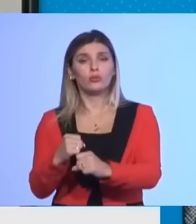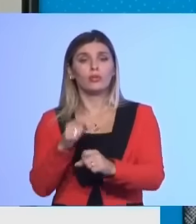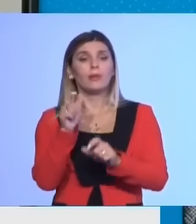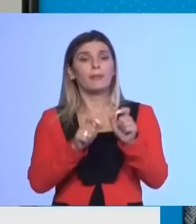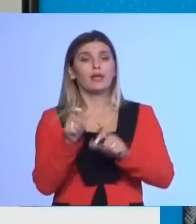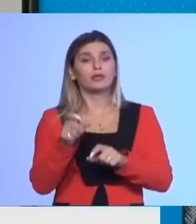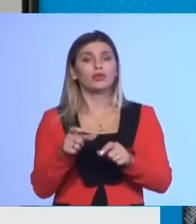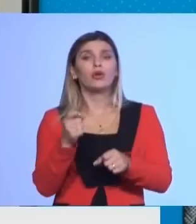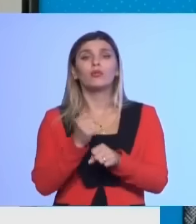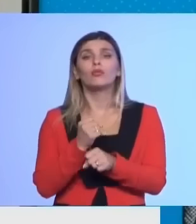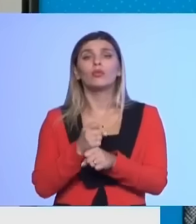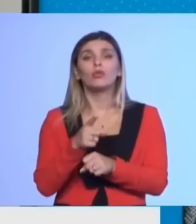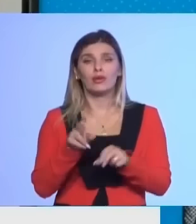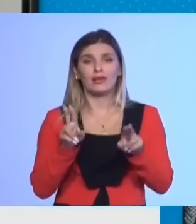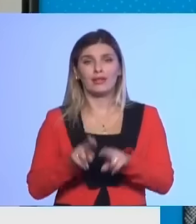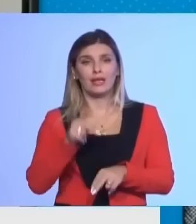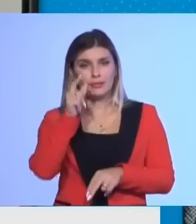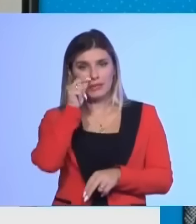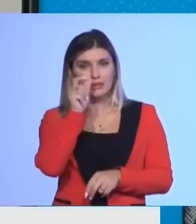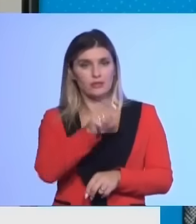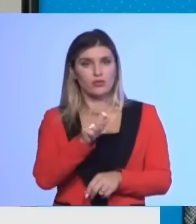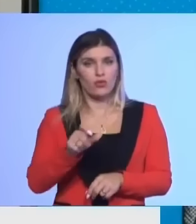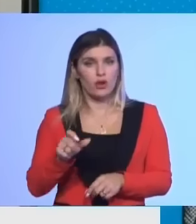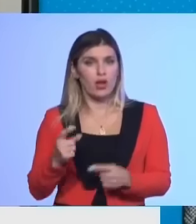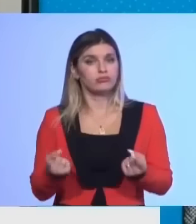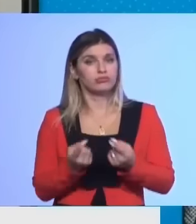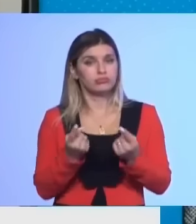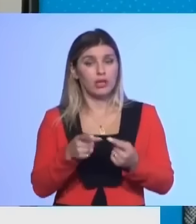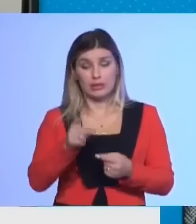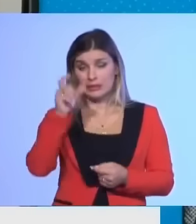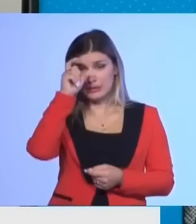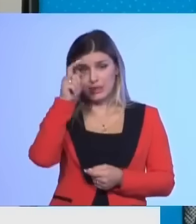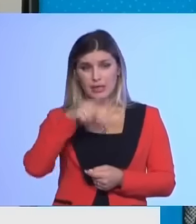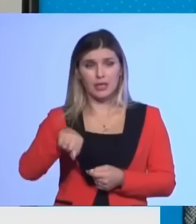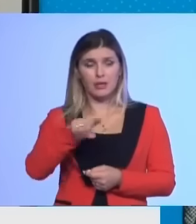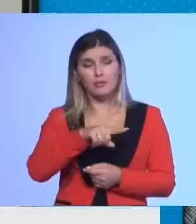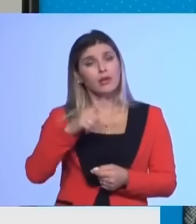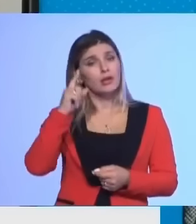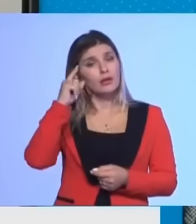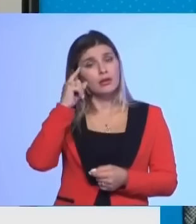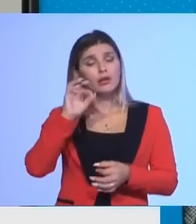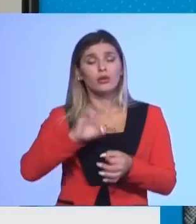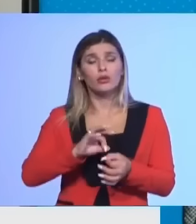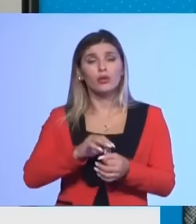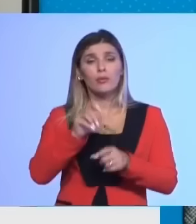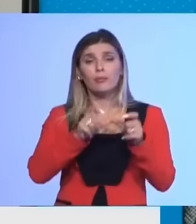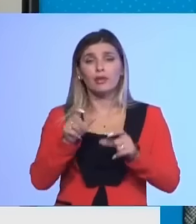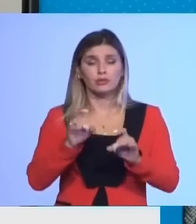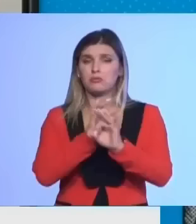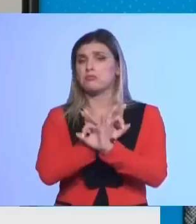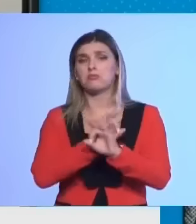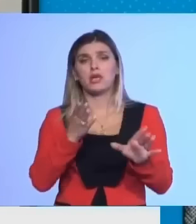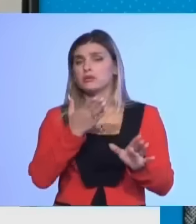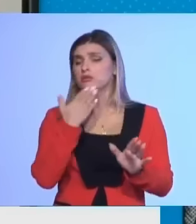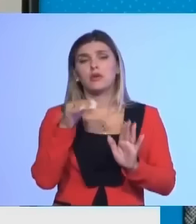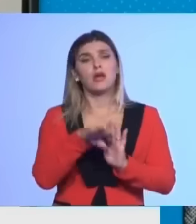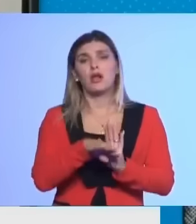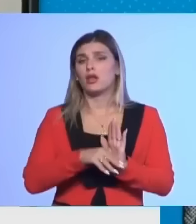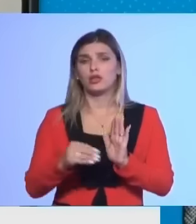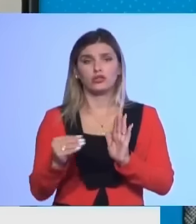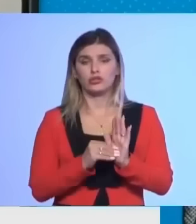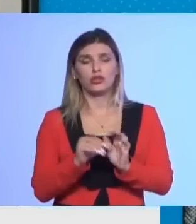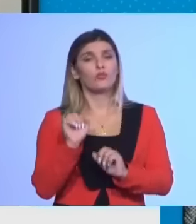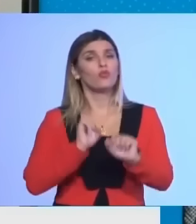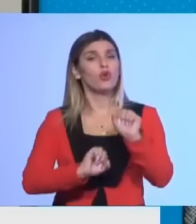drejtave të njeriut. Serbia është një vend që nuk e njeh kategorinë e mbrojtësve të drejtave të njeriut në sistemin e saj legislativ,